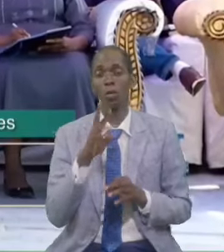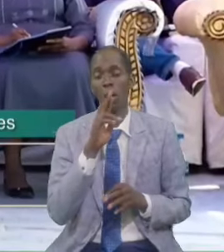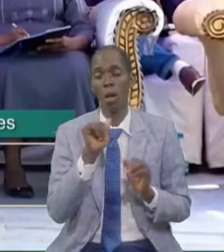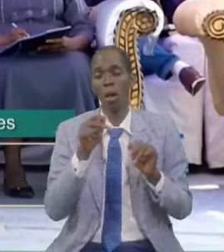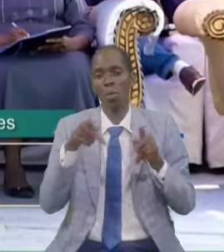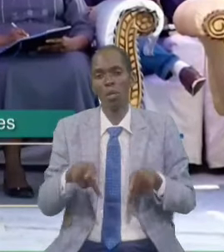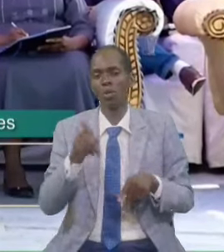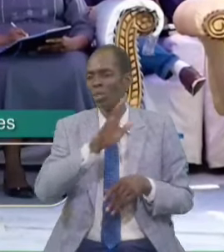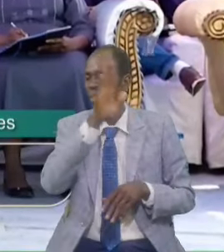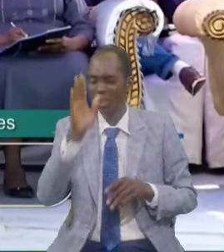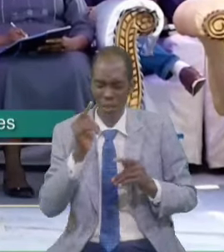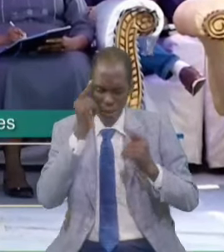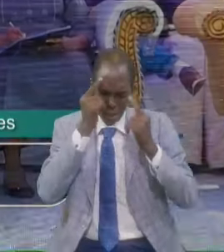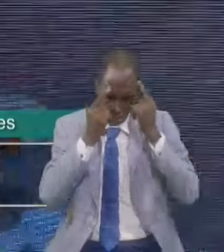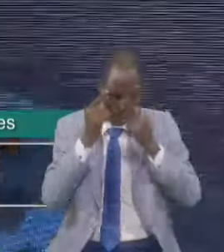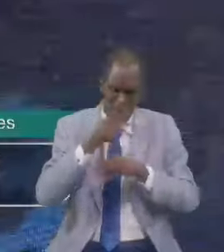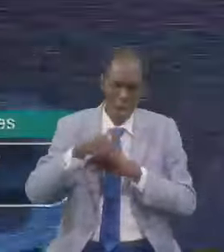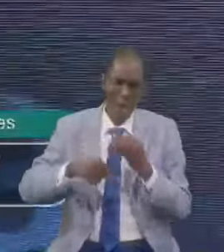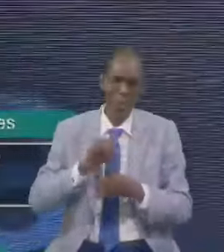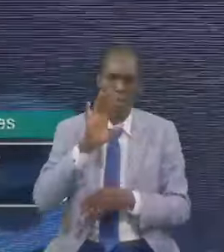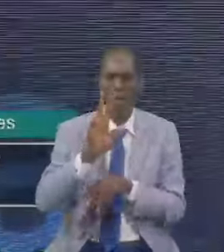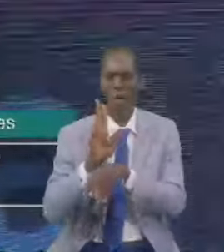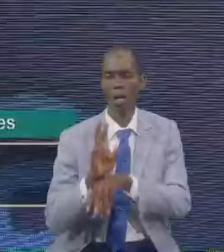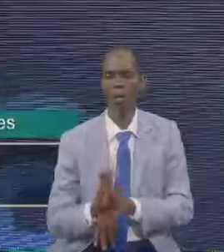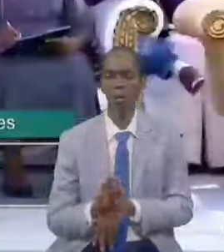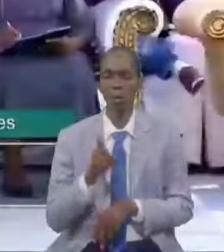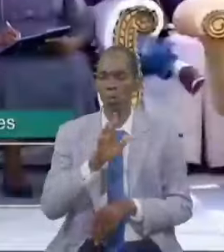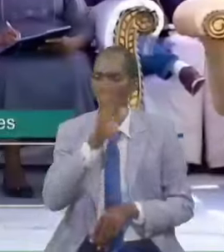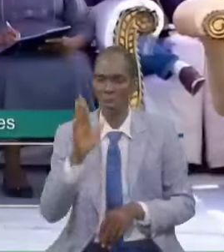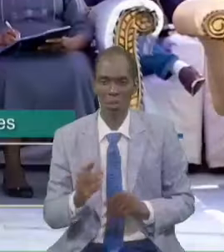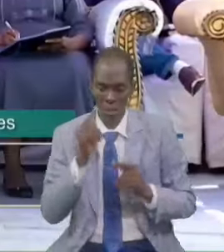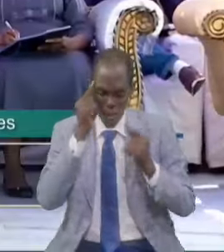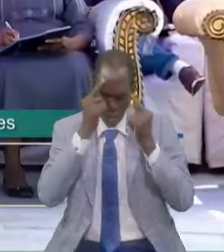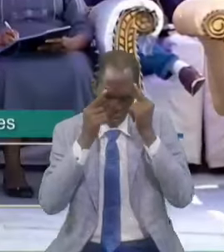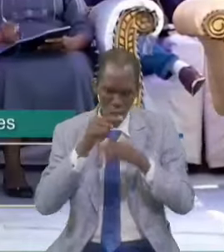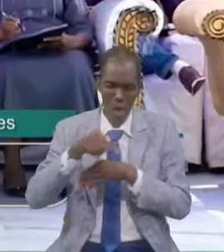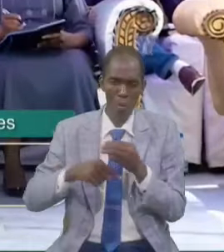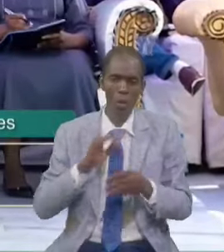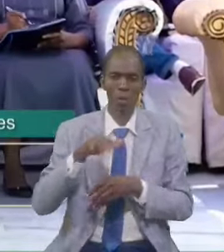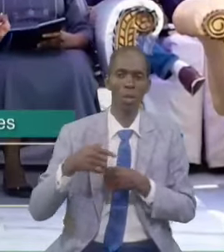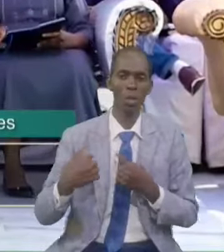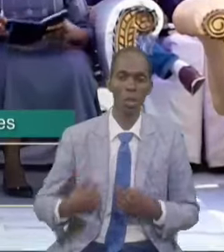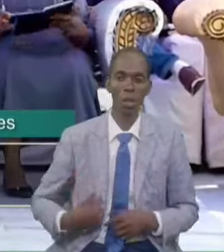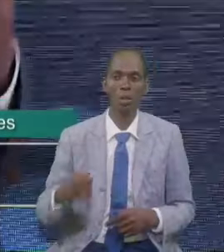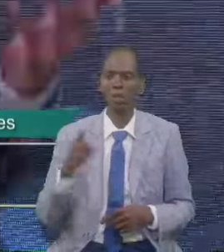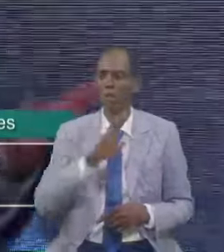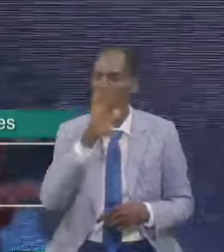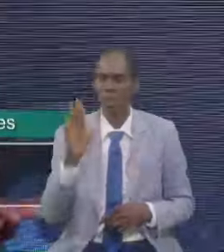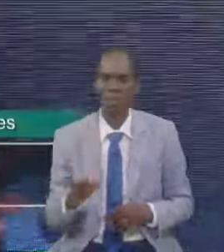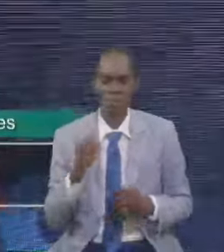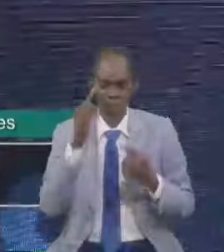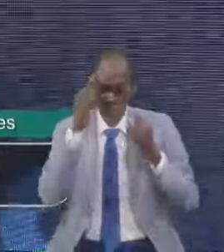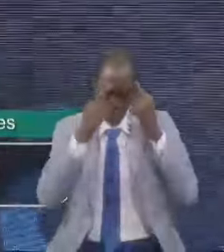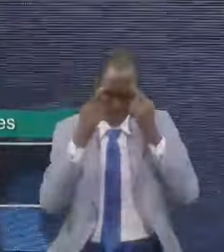మీరు గనక అలవాట్ల గురించి ఆలోచన చేయకపోతే never think about your heart. మీ యొక్క హృదయం గురించి యోచించకపోతే never think about the heavenly